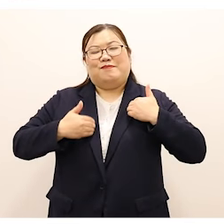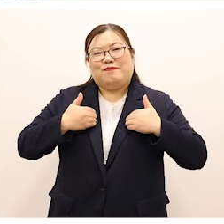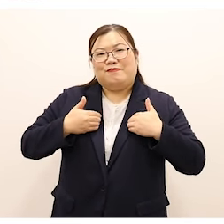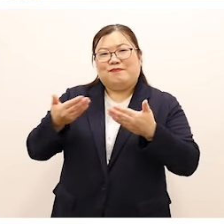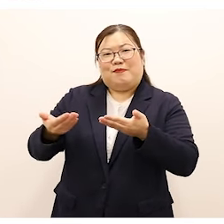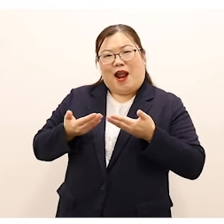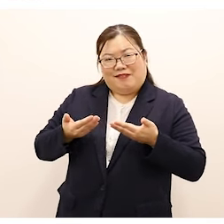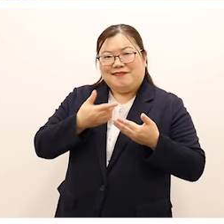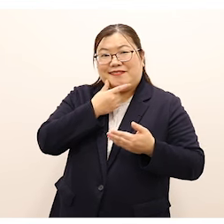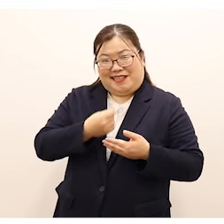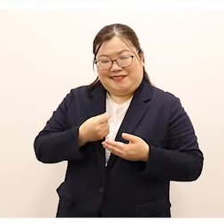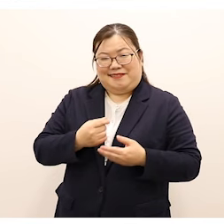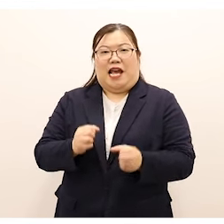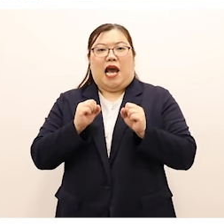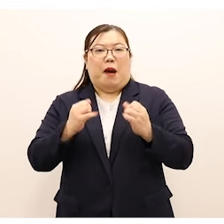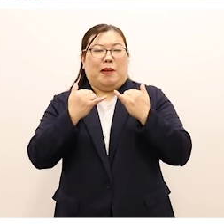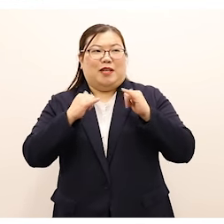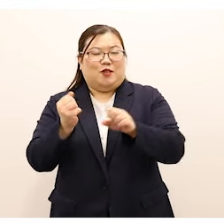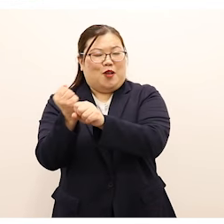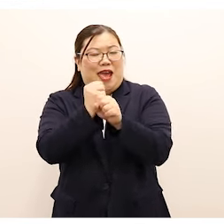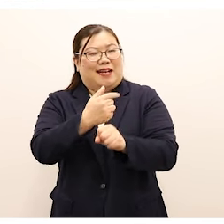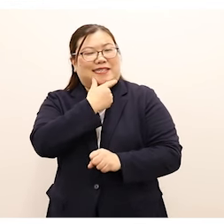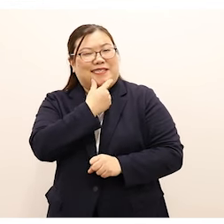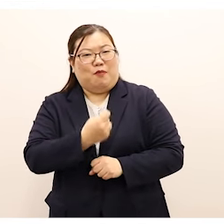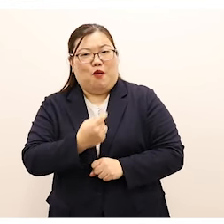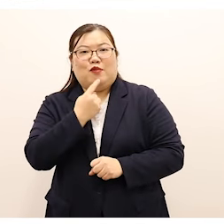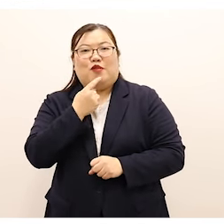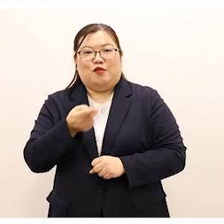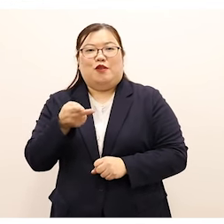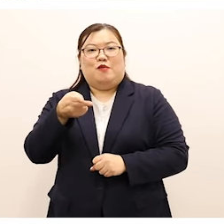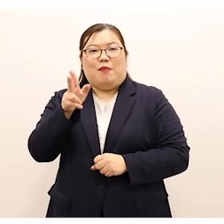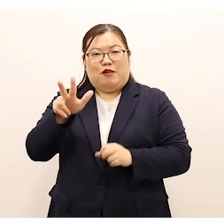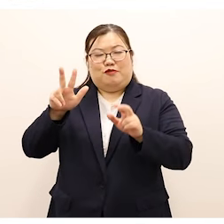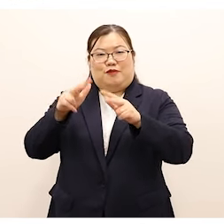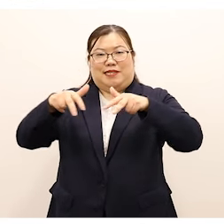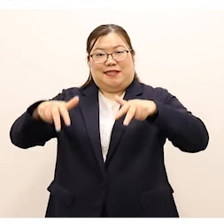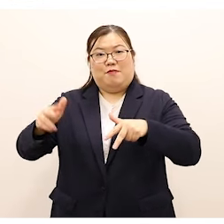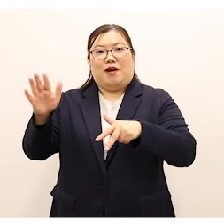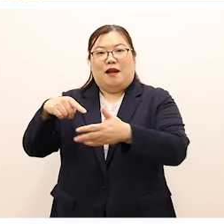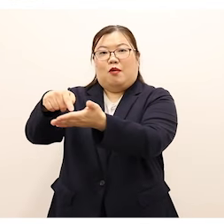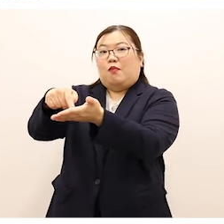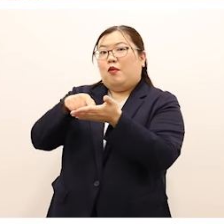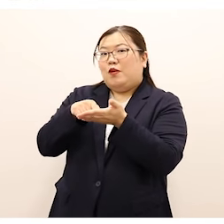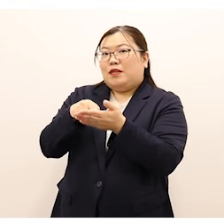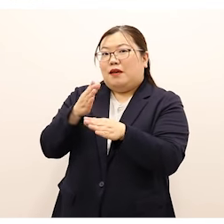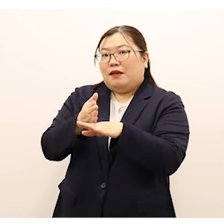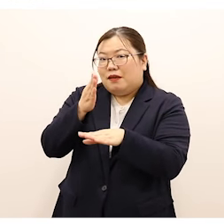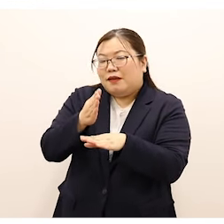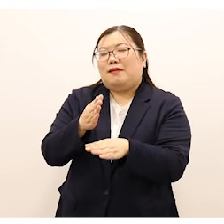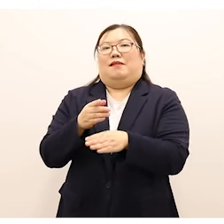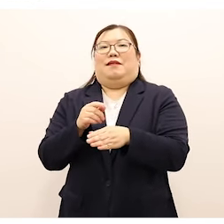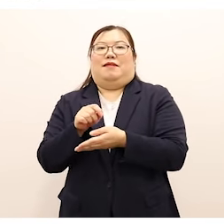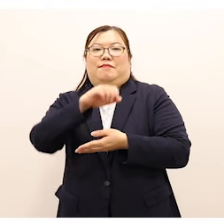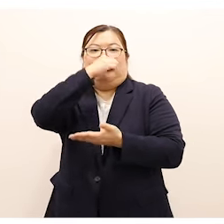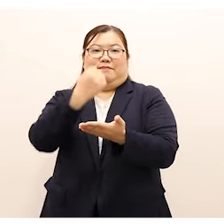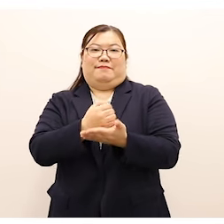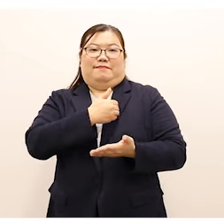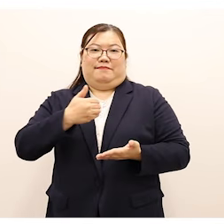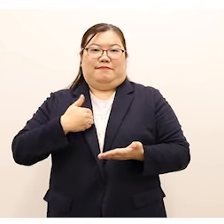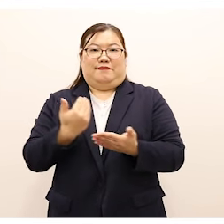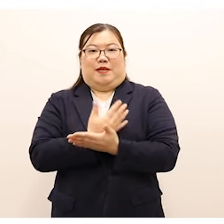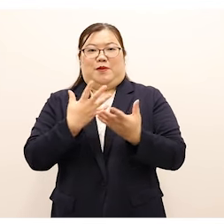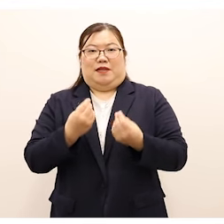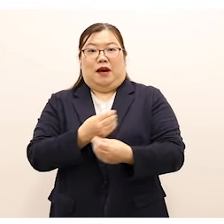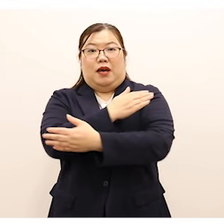頑張る方へエールを送りたいというカルシステム様からのお申し出により実現するもので、県内初の試み